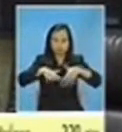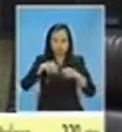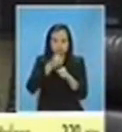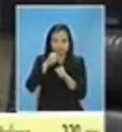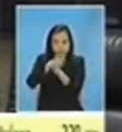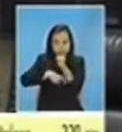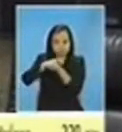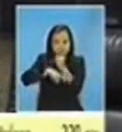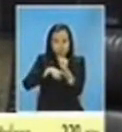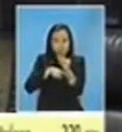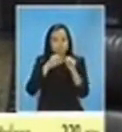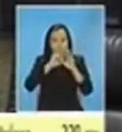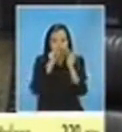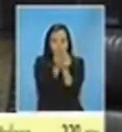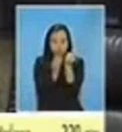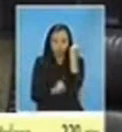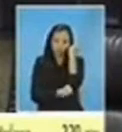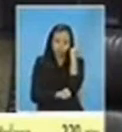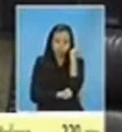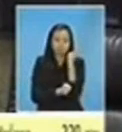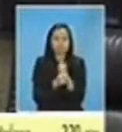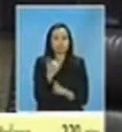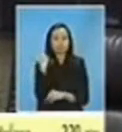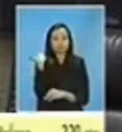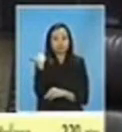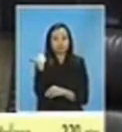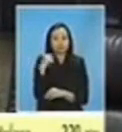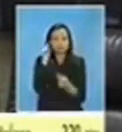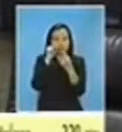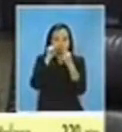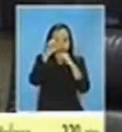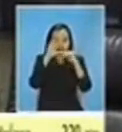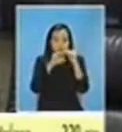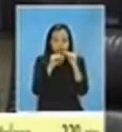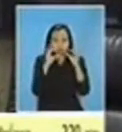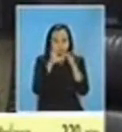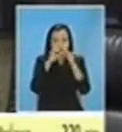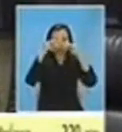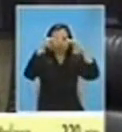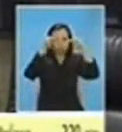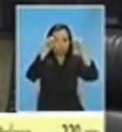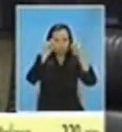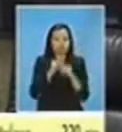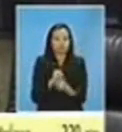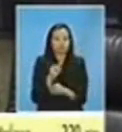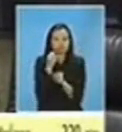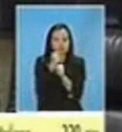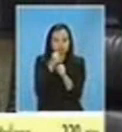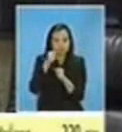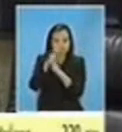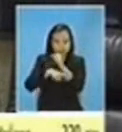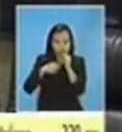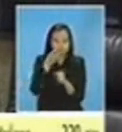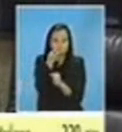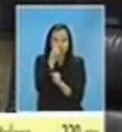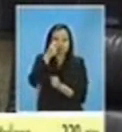า272วรรค2ซึ่งเขาก็บอกว่ามาตรา272วรรค2เนี่ย